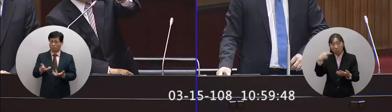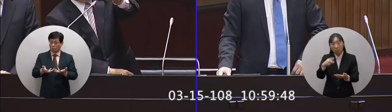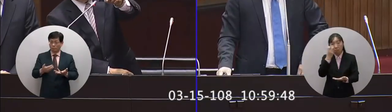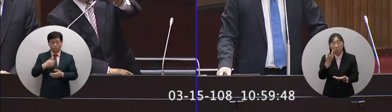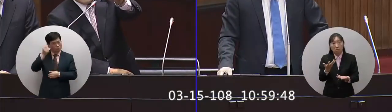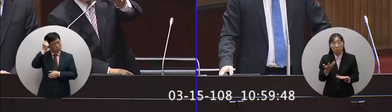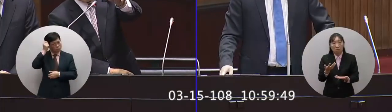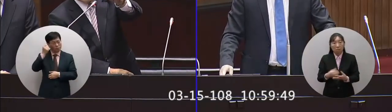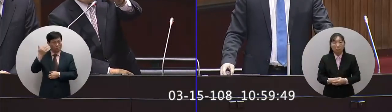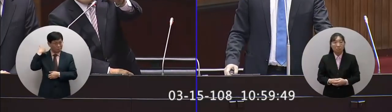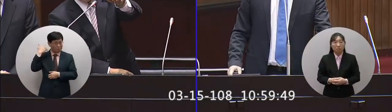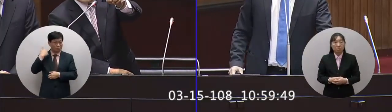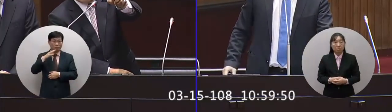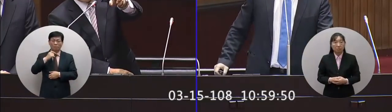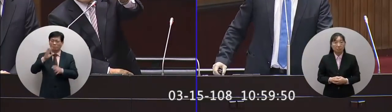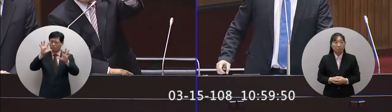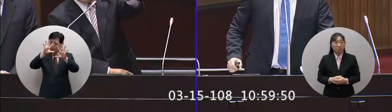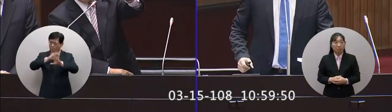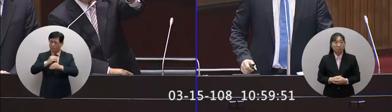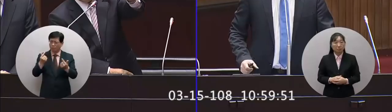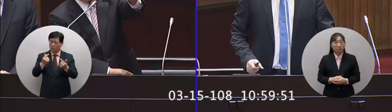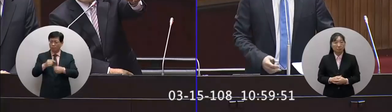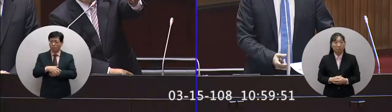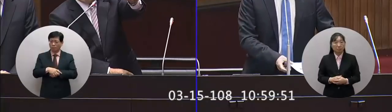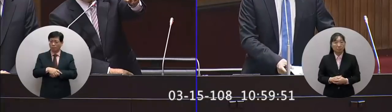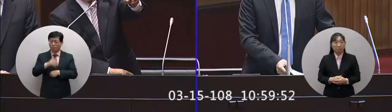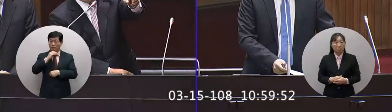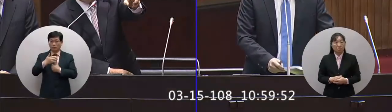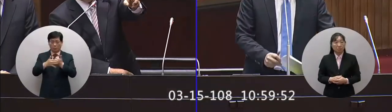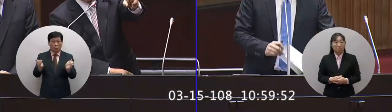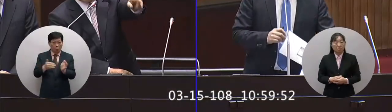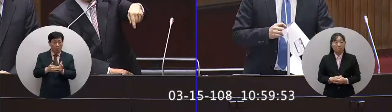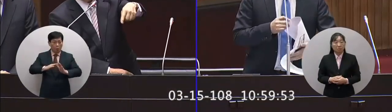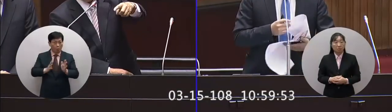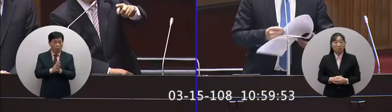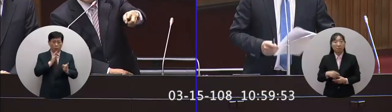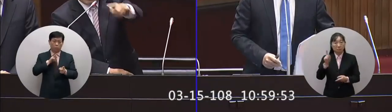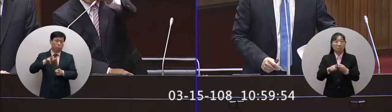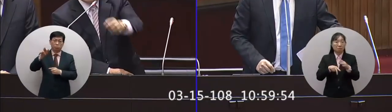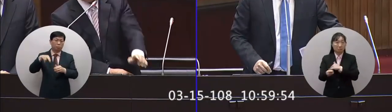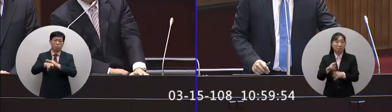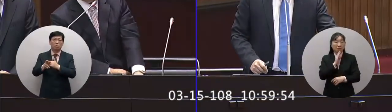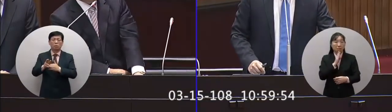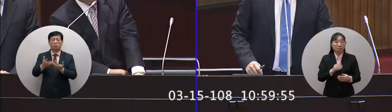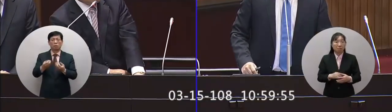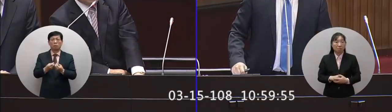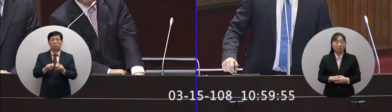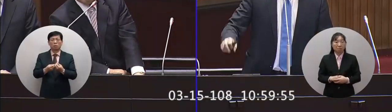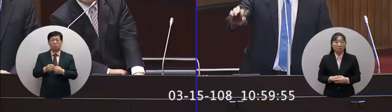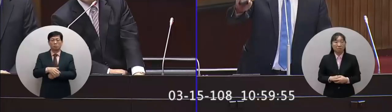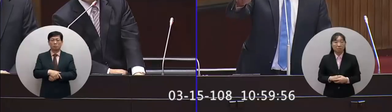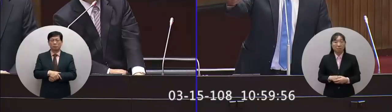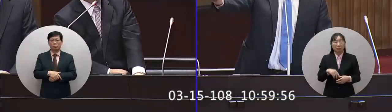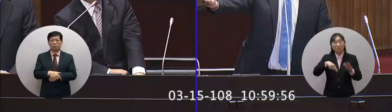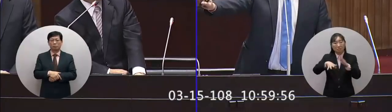子哈、哦，我记得当时那个晚上好像让他一交保还是什么 就跑了。 一出来半夜就坐飞